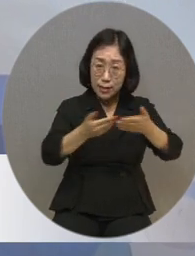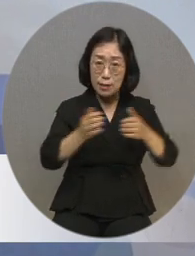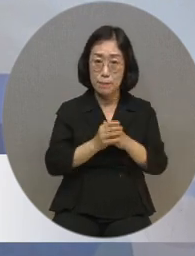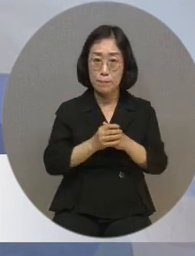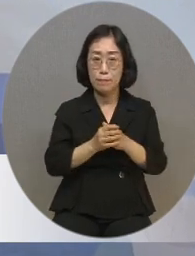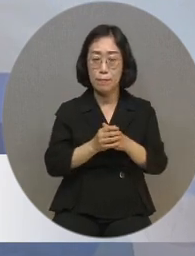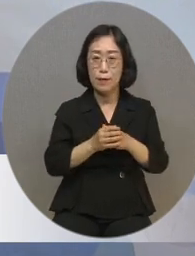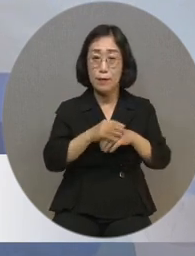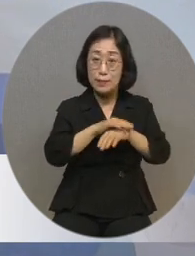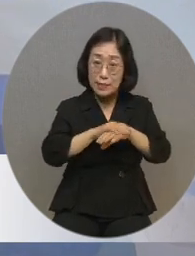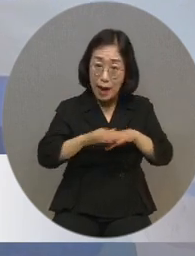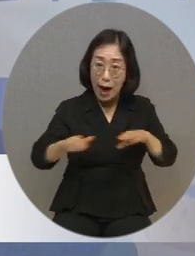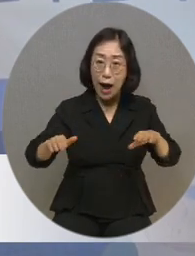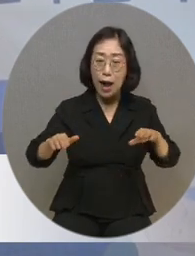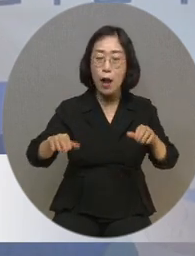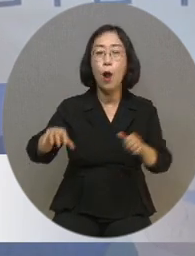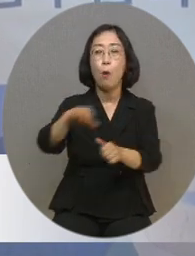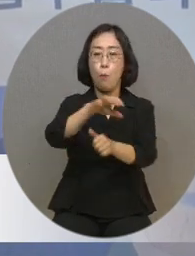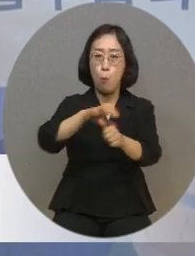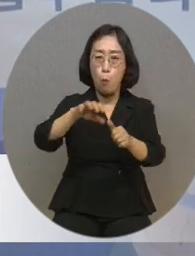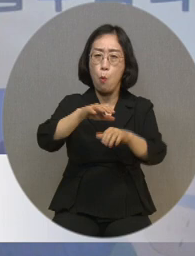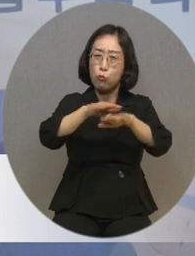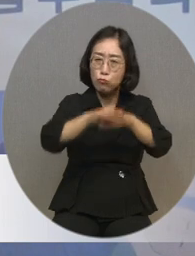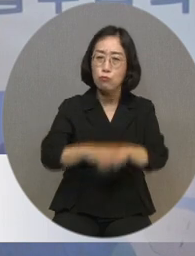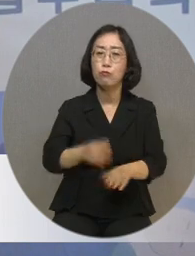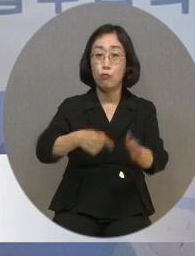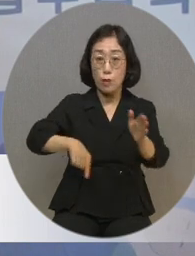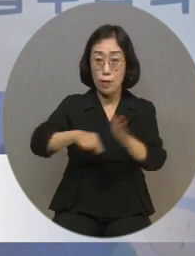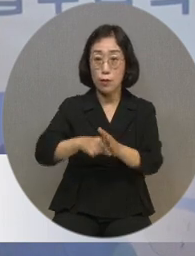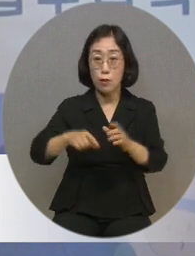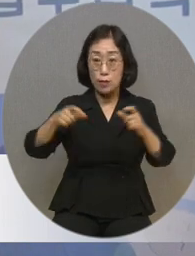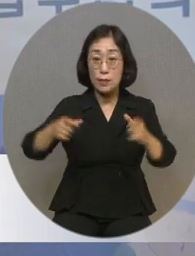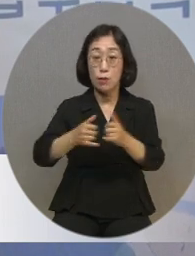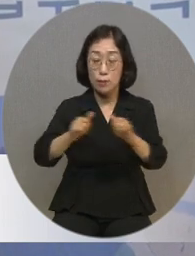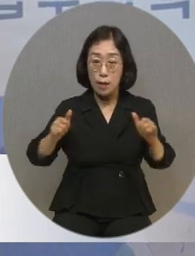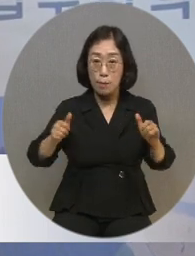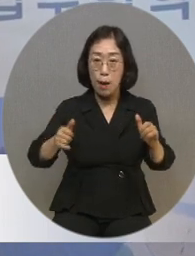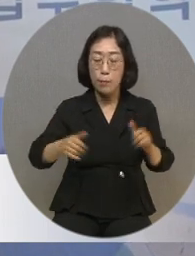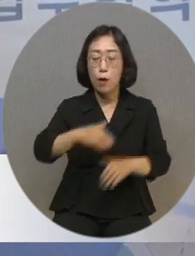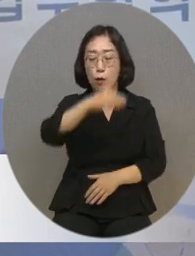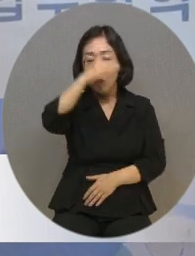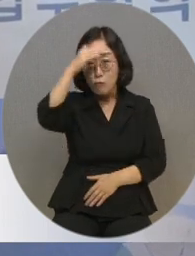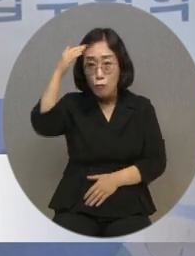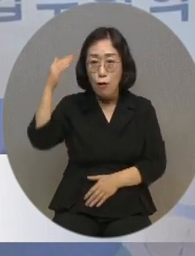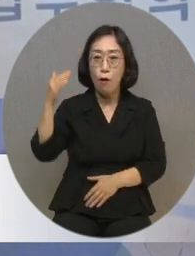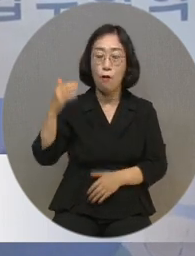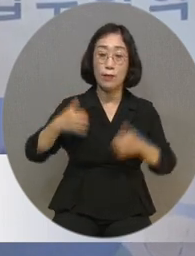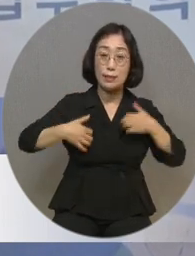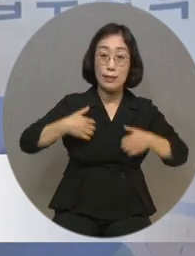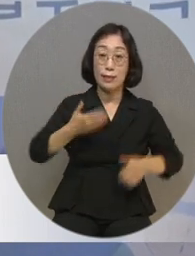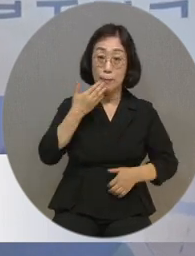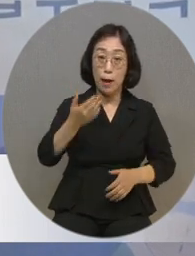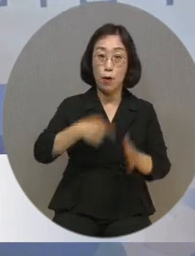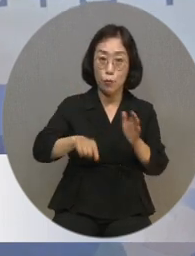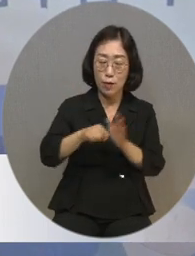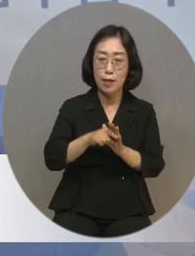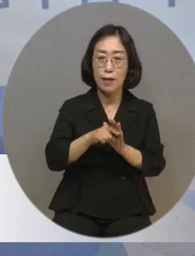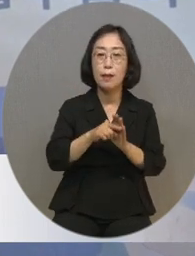하나로 영속되게 보존되어져서 시민들이 함께 향유를 할 수 있는 그 일을 하기